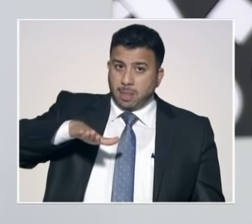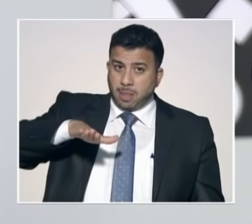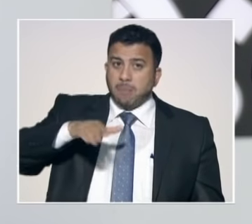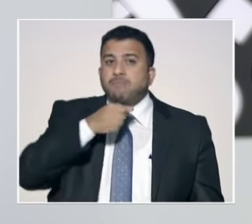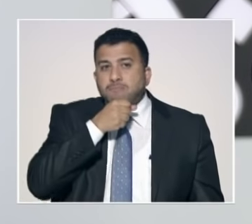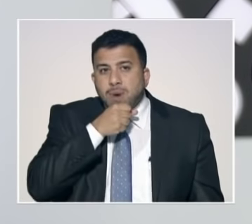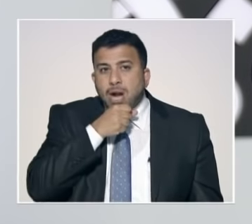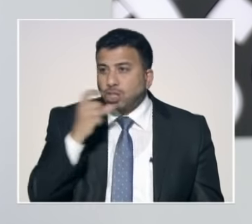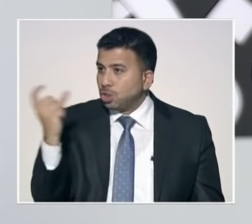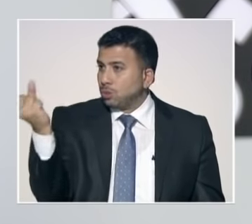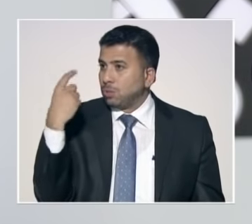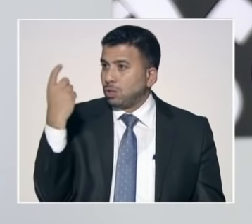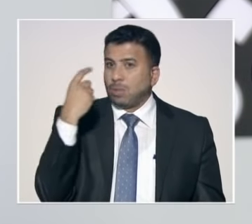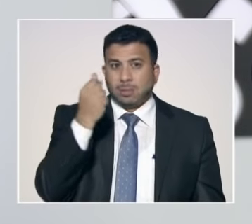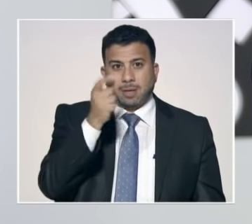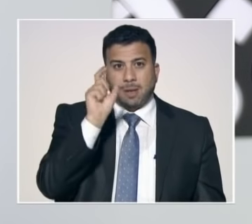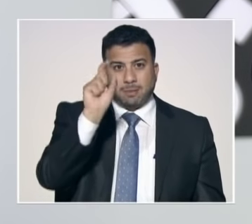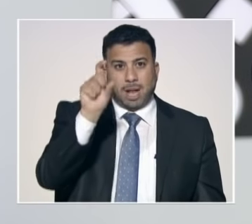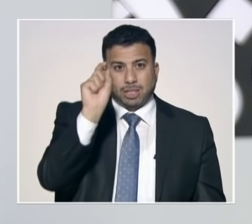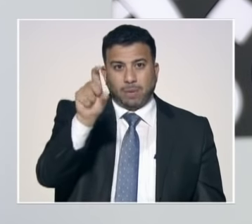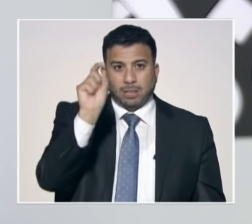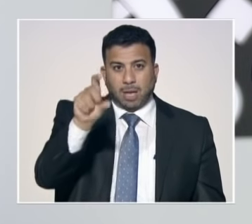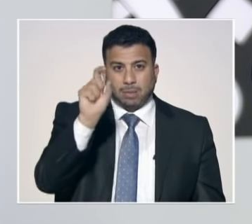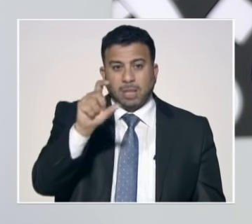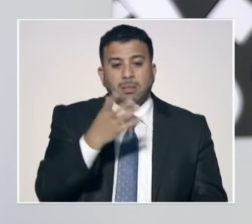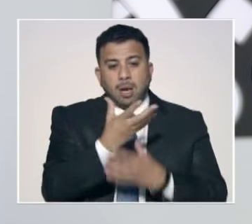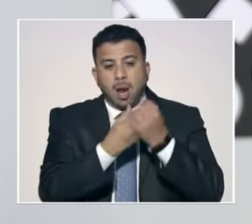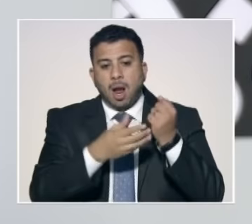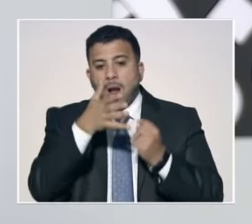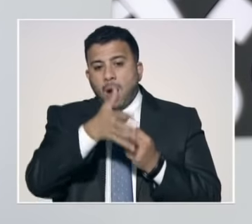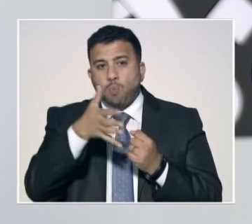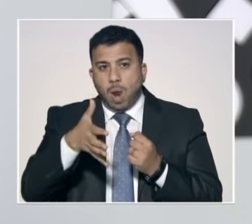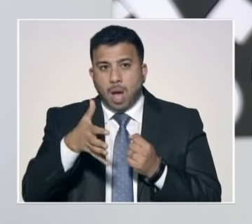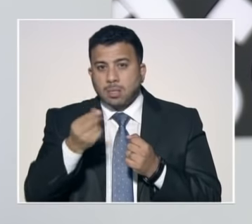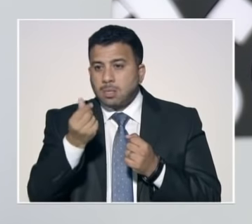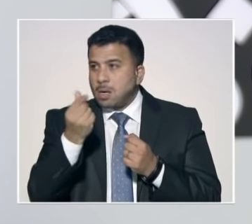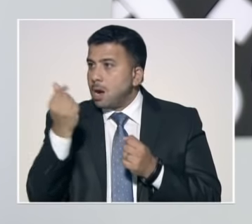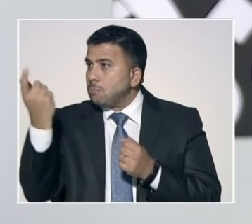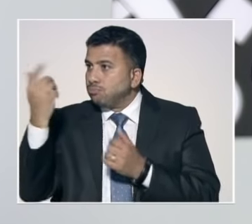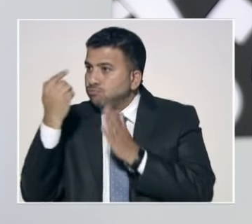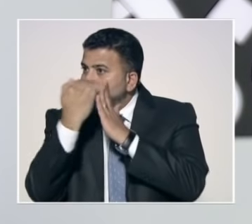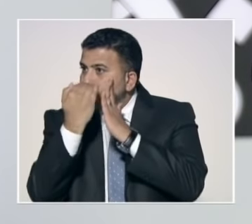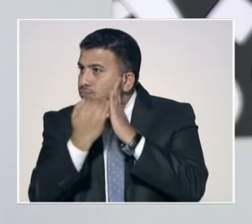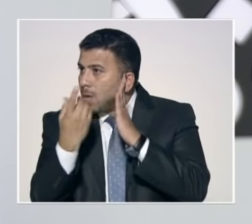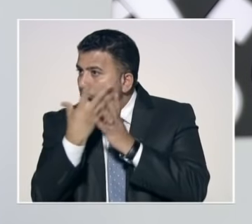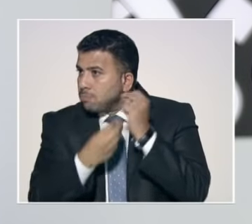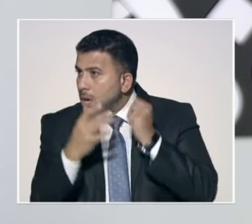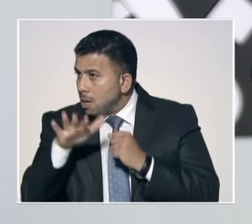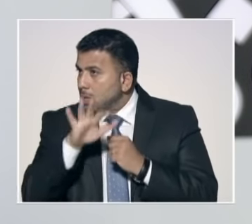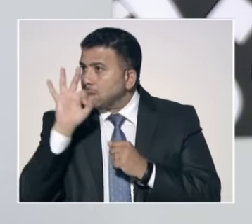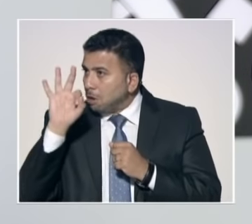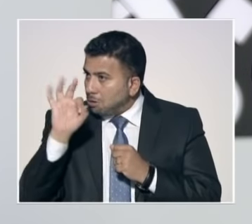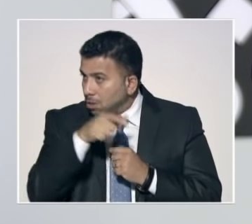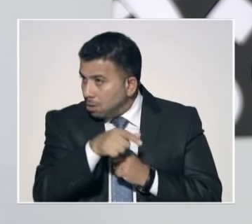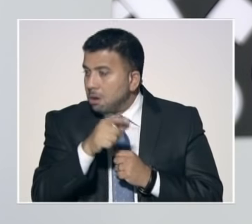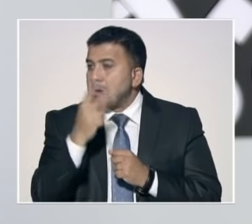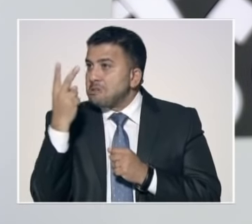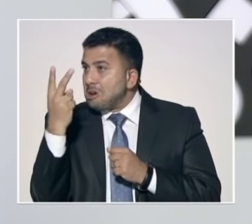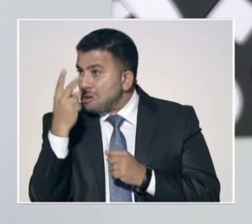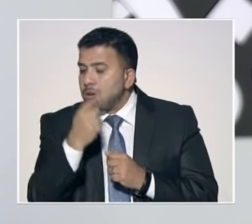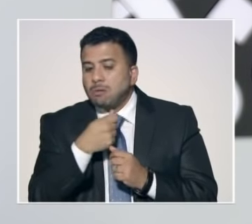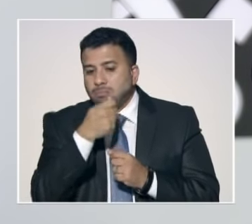يوزع كالتالي: على القصر من الأولاد والبنات، وعلى البنات غير المتزوجات